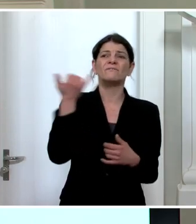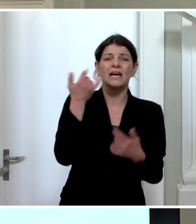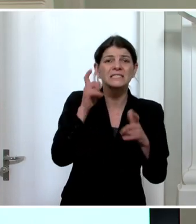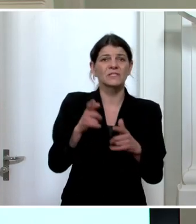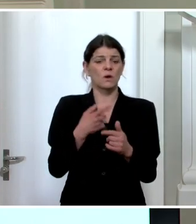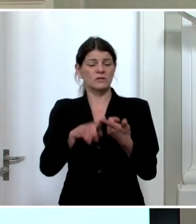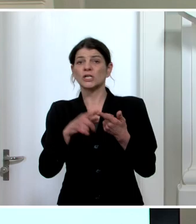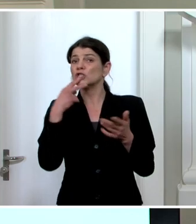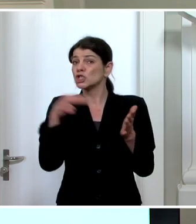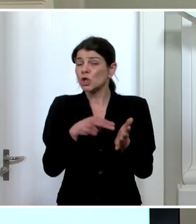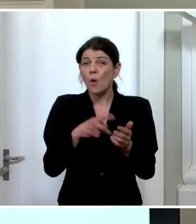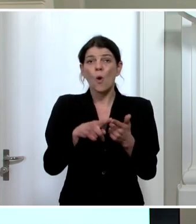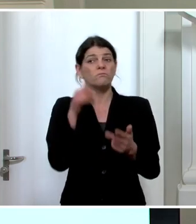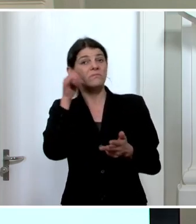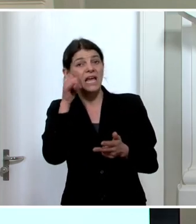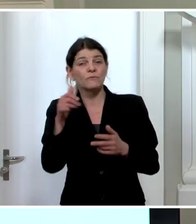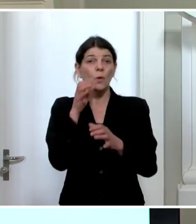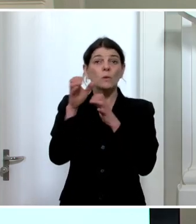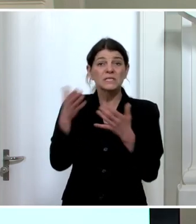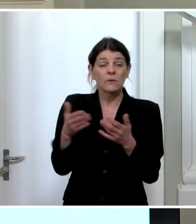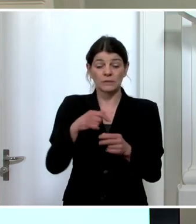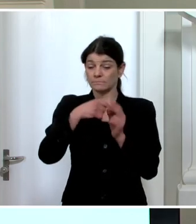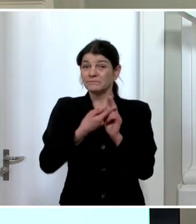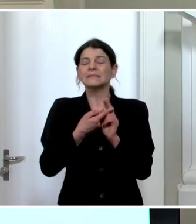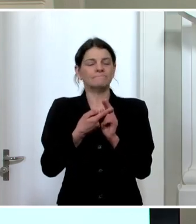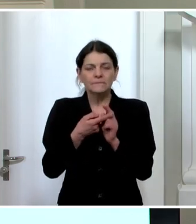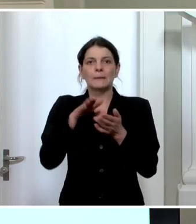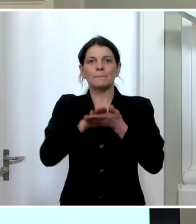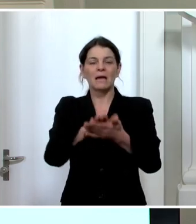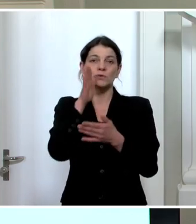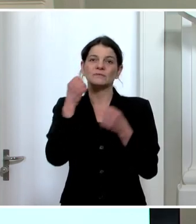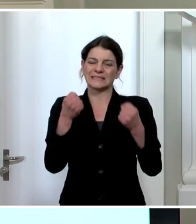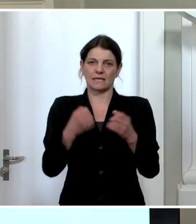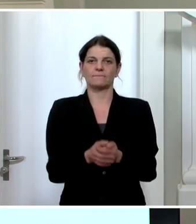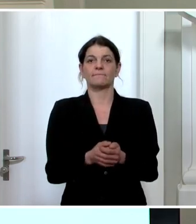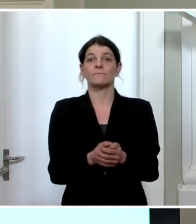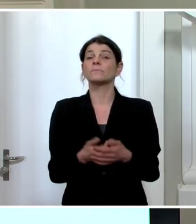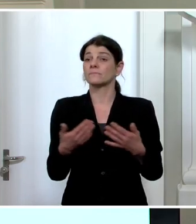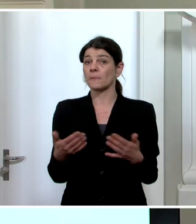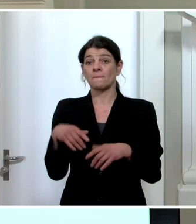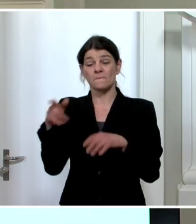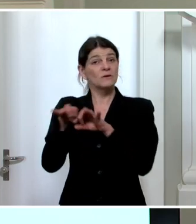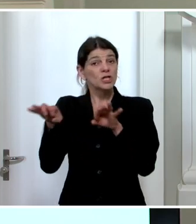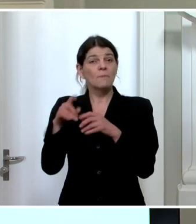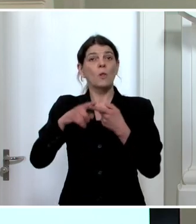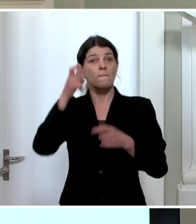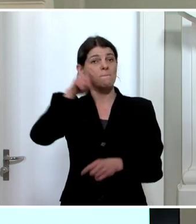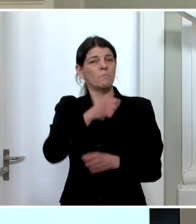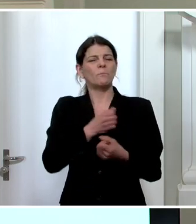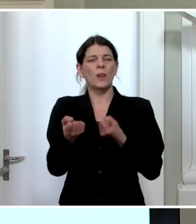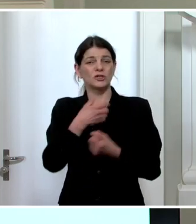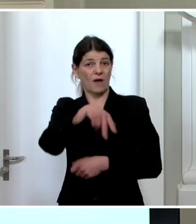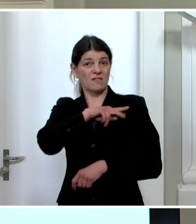bei der Stromversorgung, bei der Telekommunikation, jederzeit sichergestellt sind. Sowohl der Stab wie auch die politisch